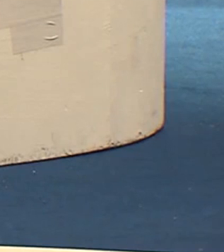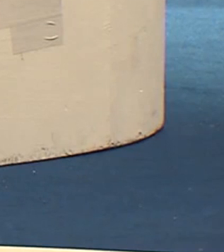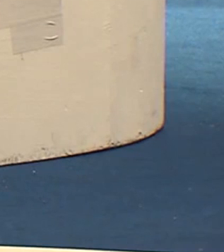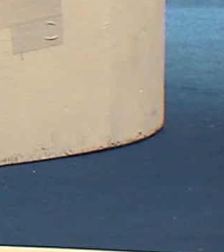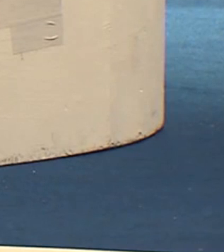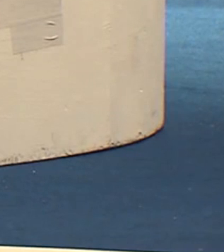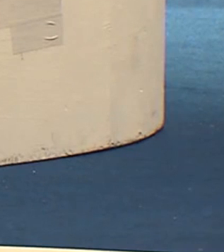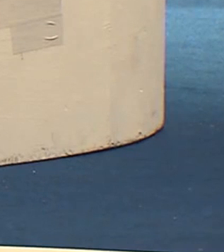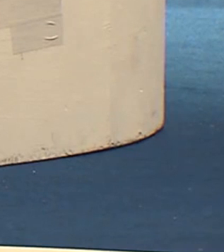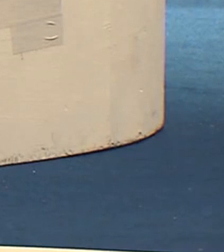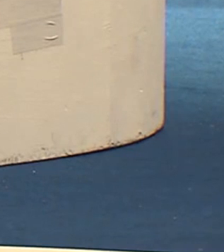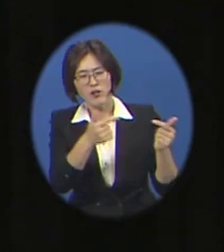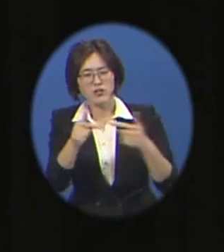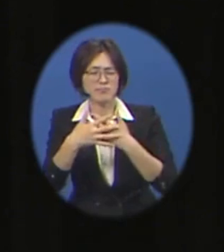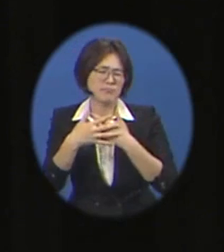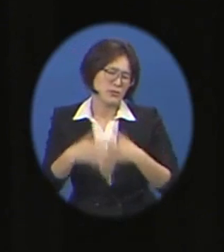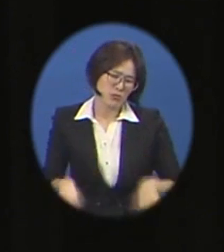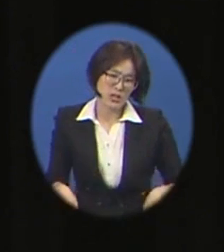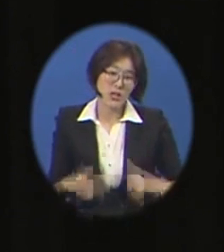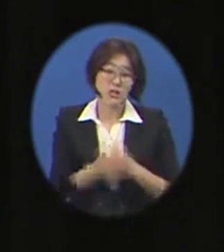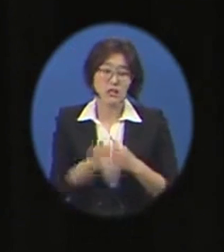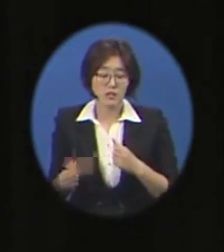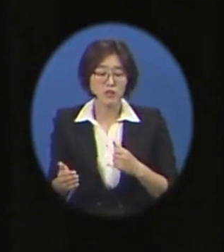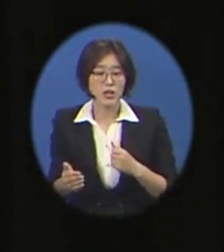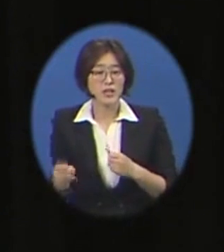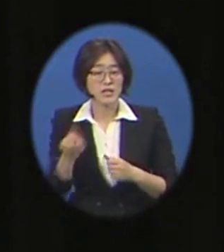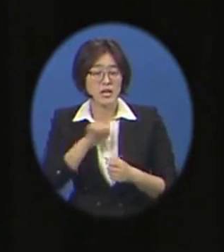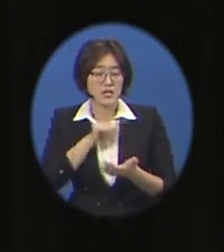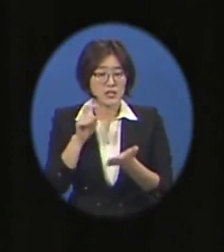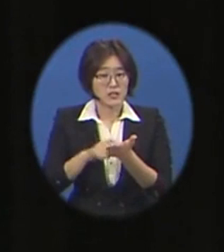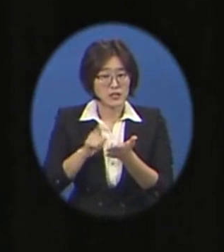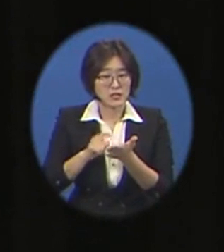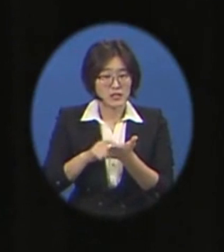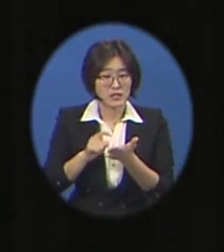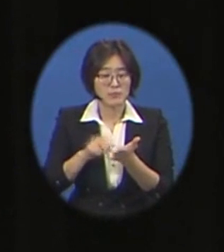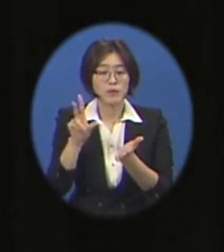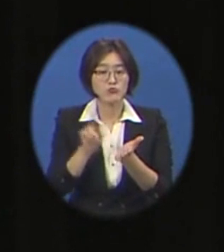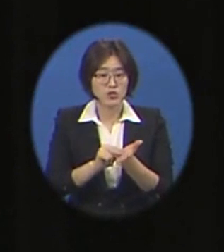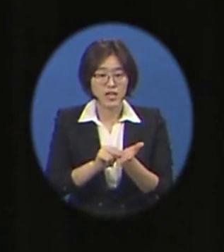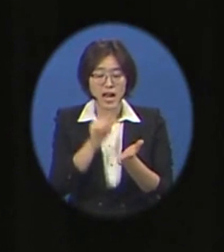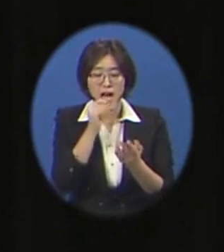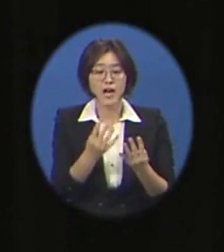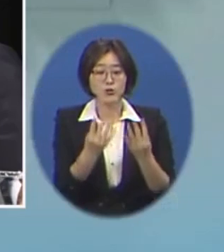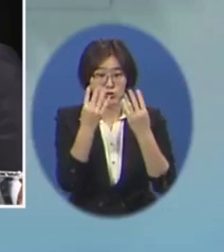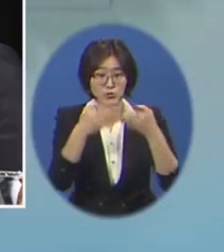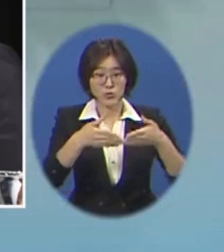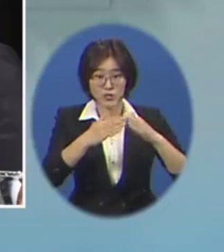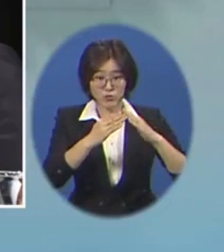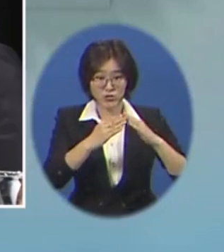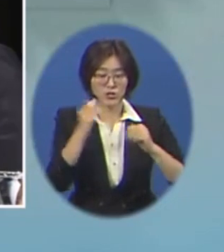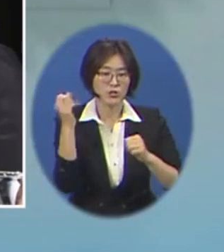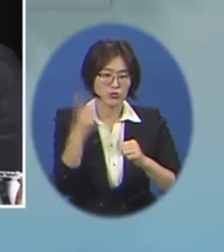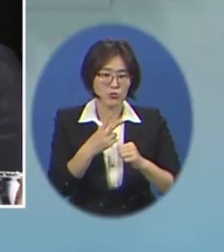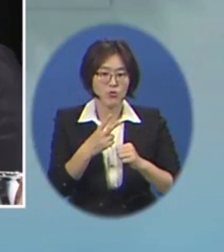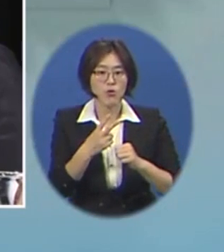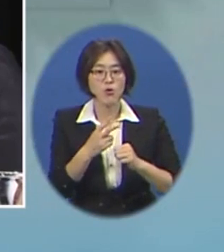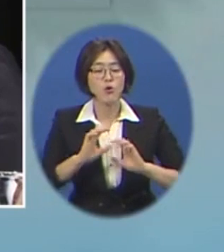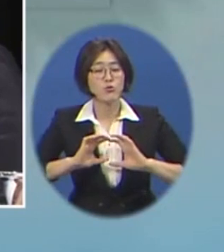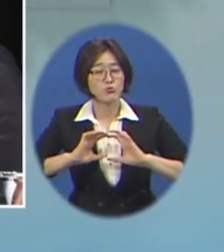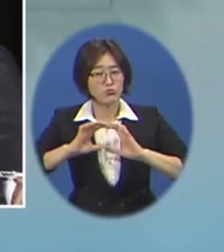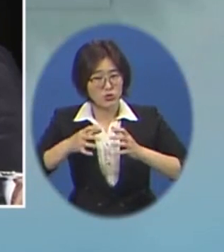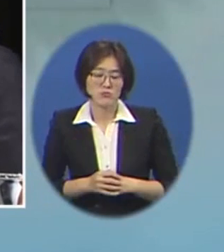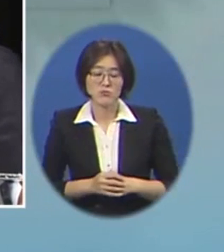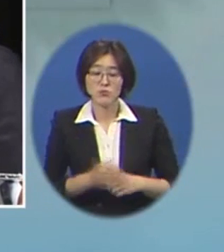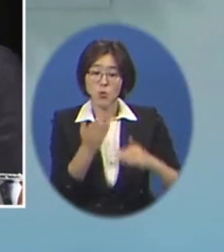공약을 비판하기도 했습니다 그 창에서 가상 시급한 향한 사인 끄 창구 지소 문제와 국제 연극제 공간에서